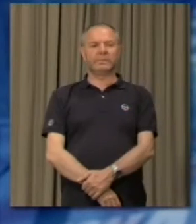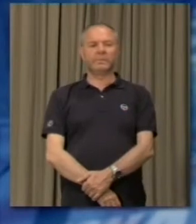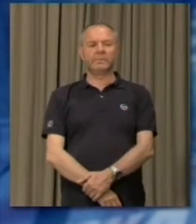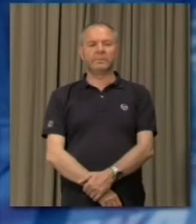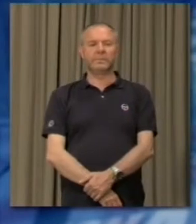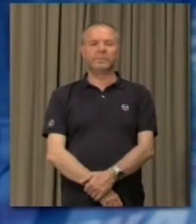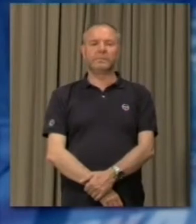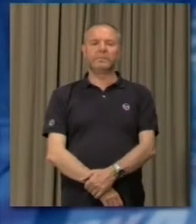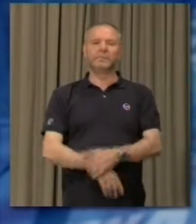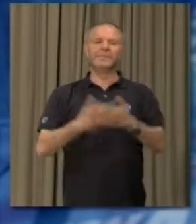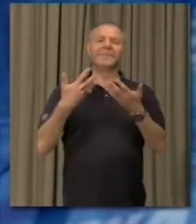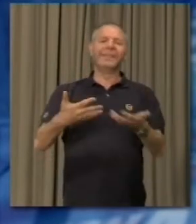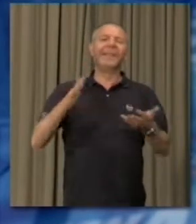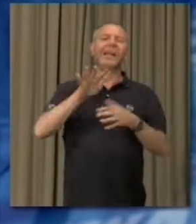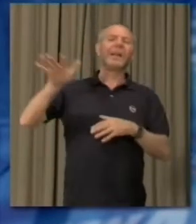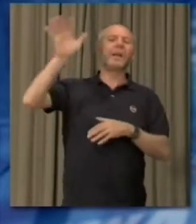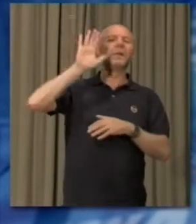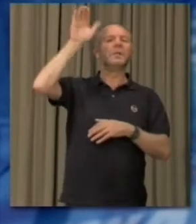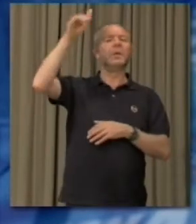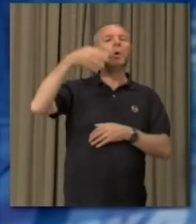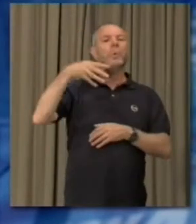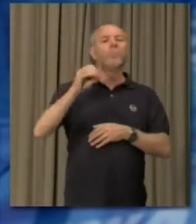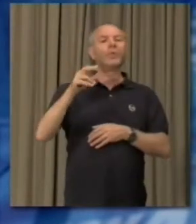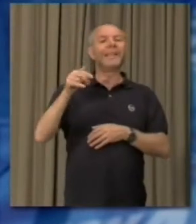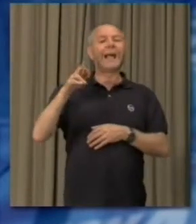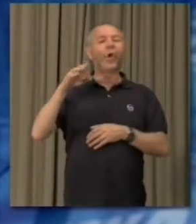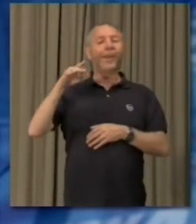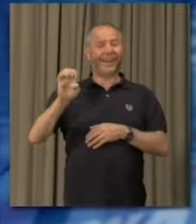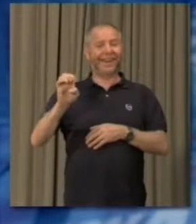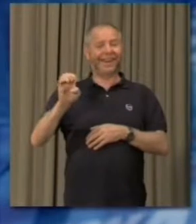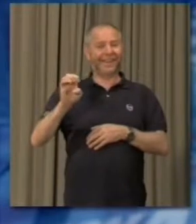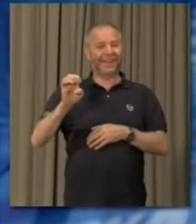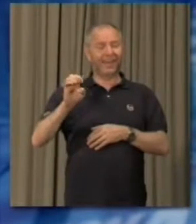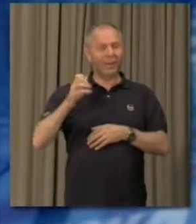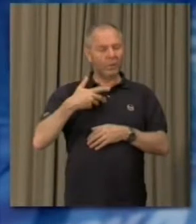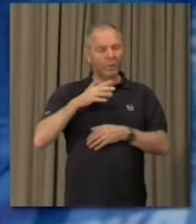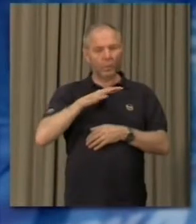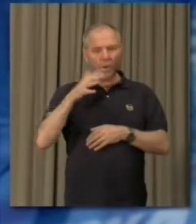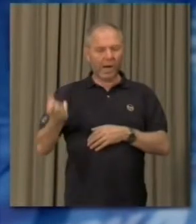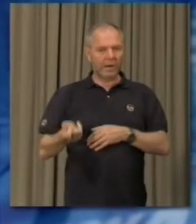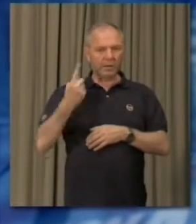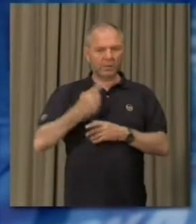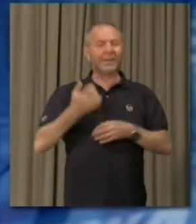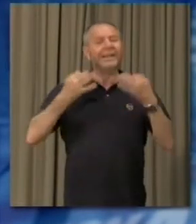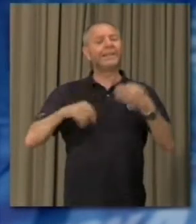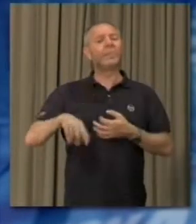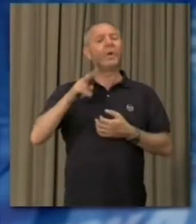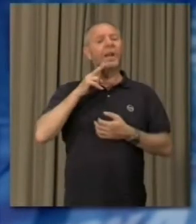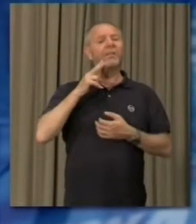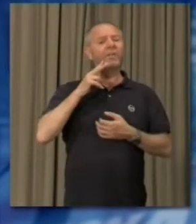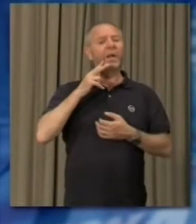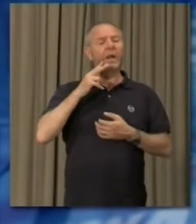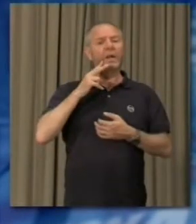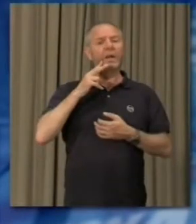La partita legata ai terreni del Mottarone, sulle quali insistono le aree sciabili, si arricchisce di una nuova pagina. Il Tribunale di Verbania ha accolto il